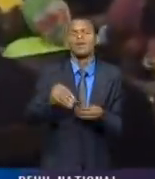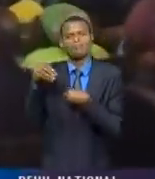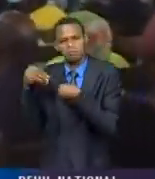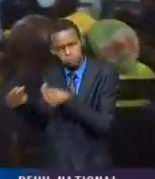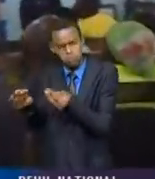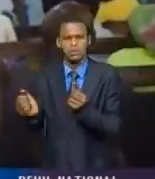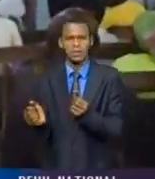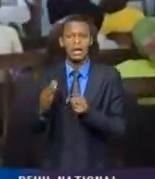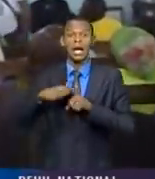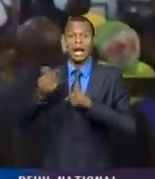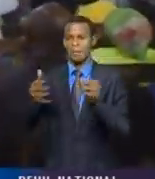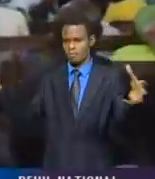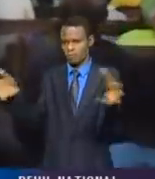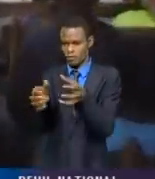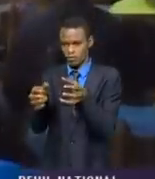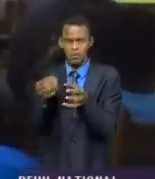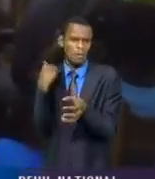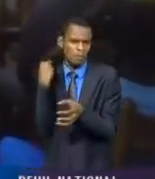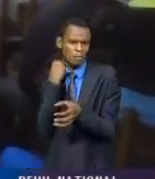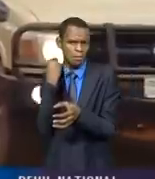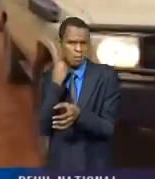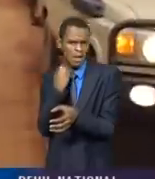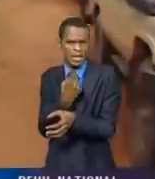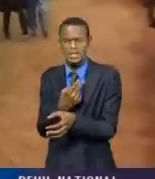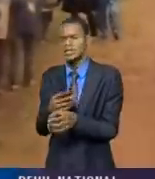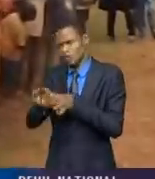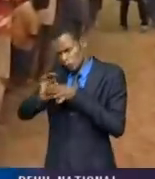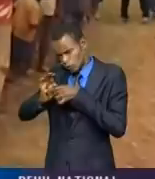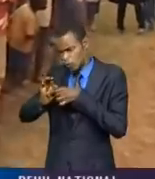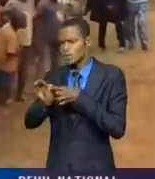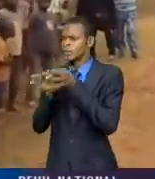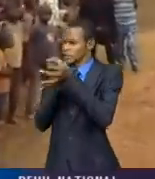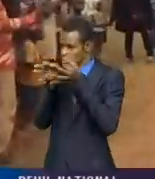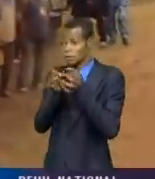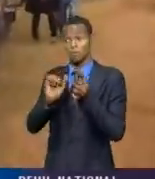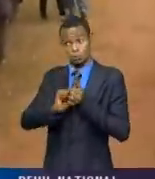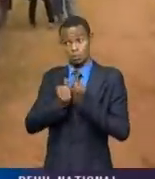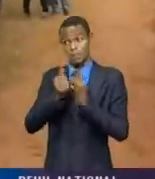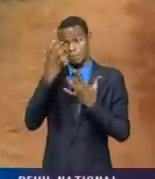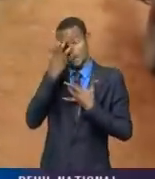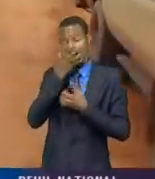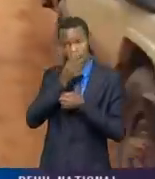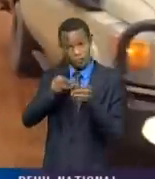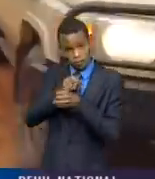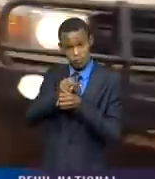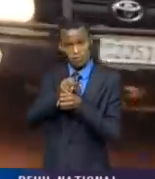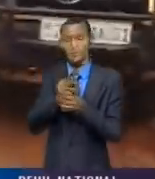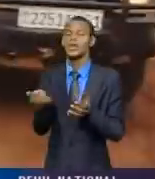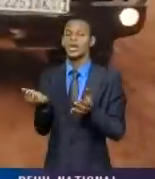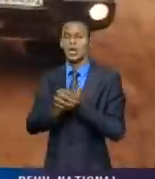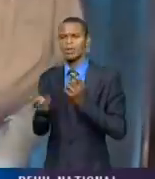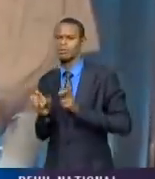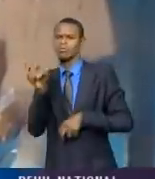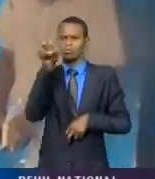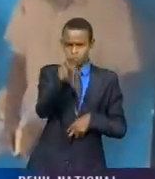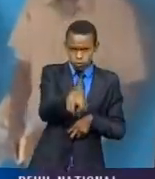réponse qu'on n'a pas de billy coronavirus au cours de son itinérance médicale à l'hôpital général de référence de qarawat et celui de boursault de